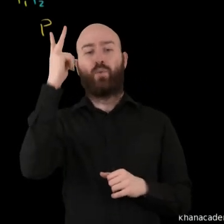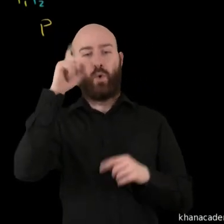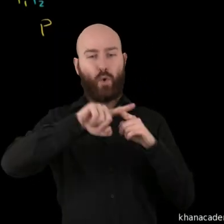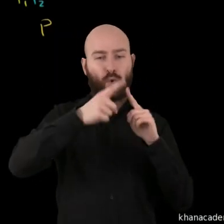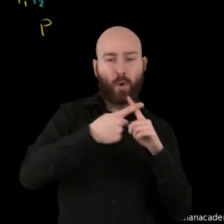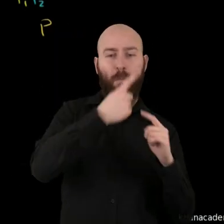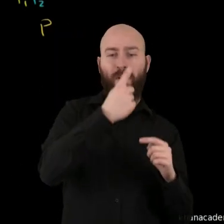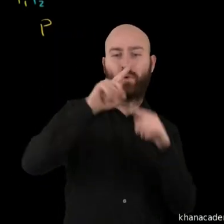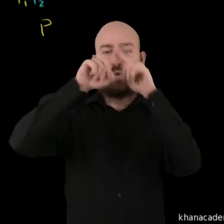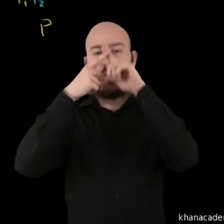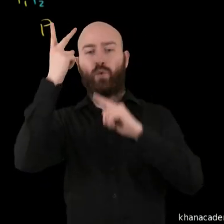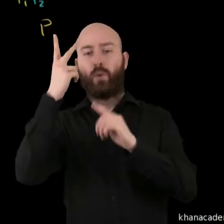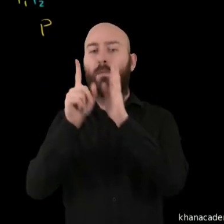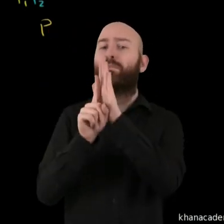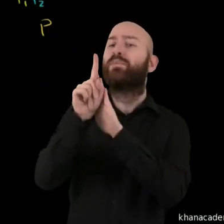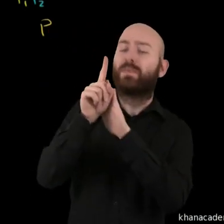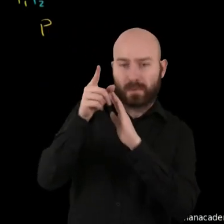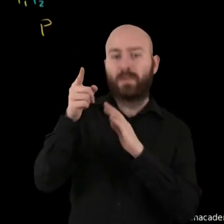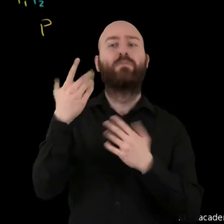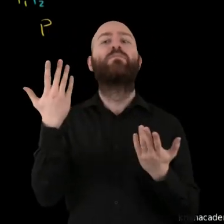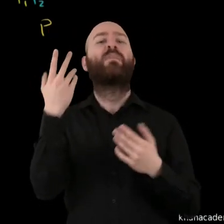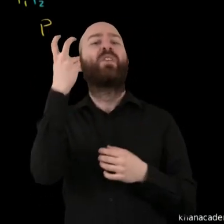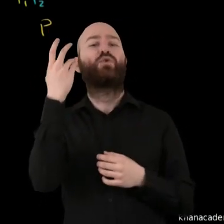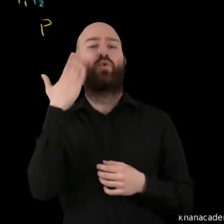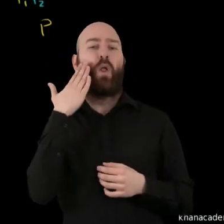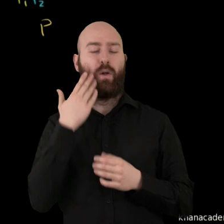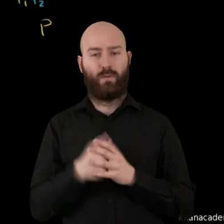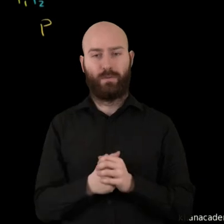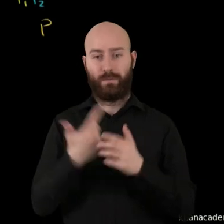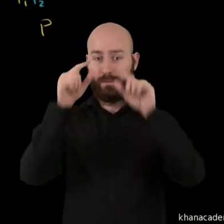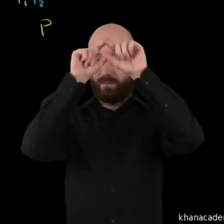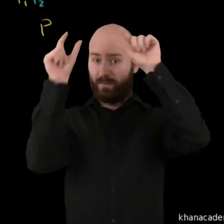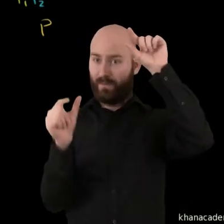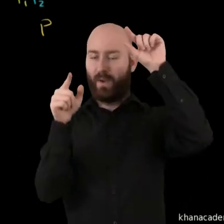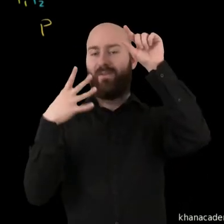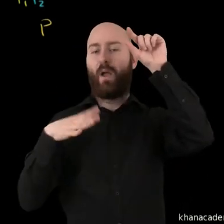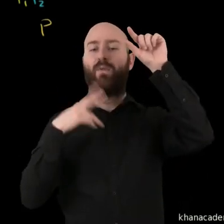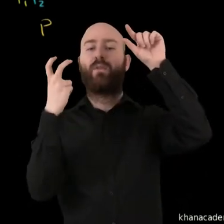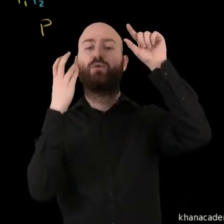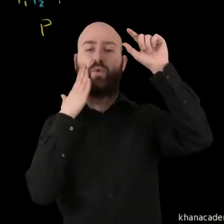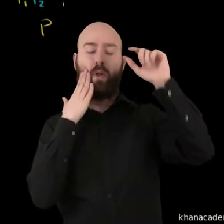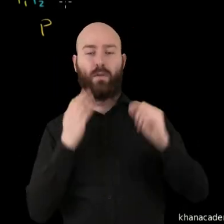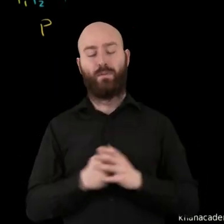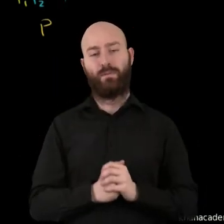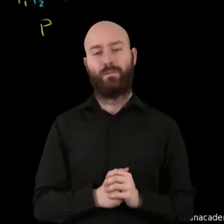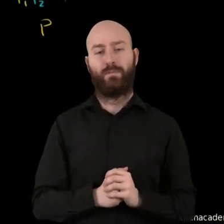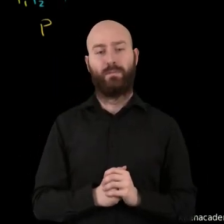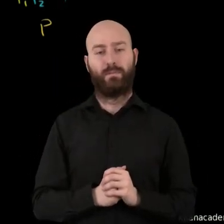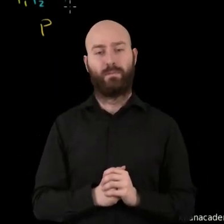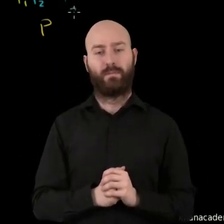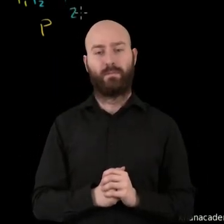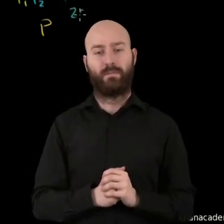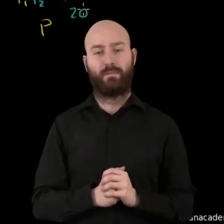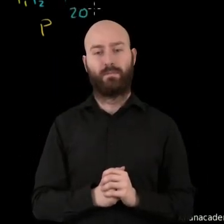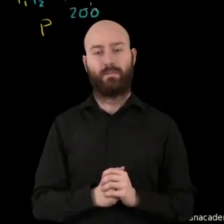roku drugim, a PKB w roku pierwszym, czyli niebieski obszar wyniesie 200 dolarów. Taki przyrost. Ten